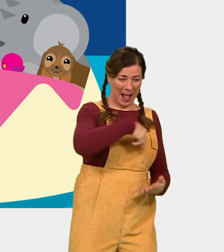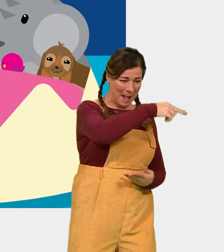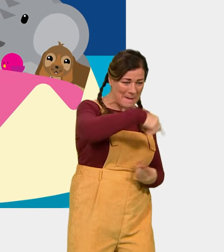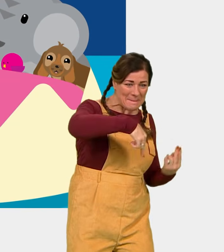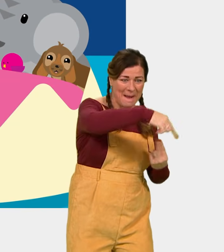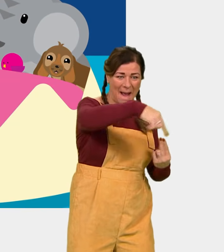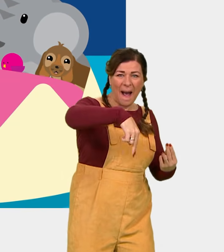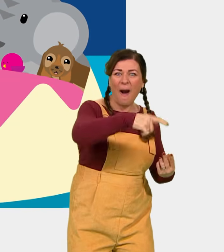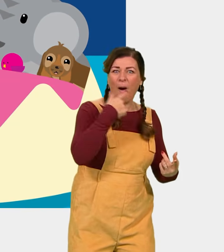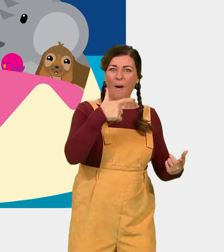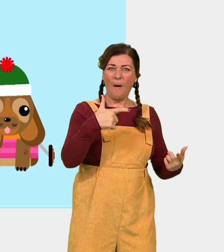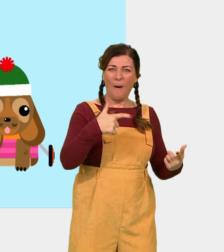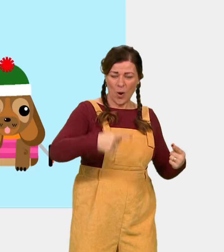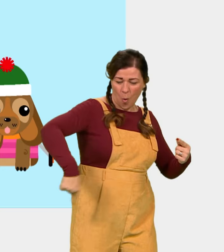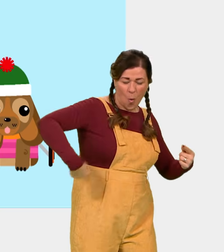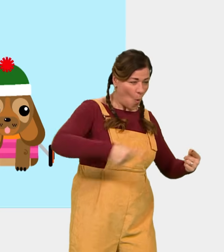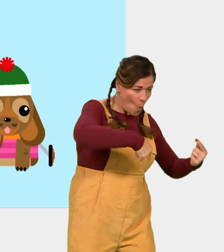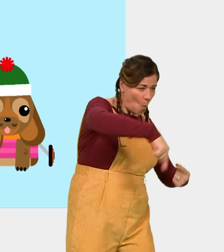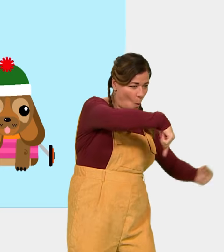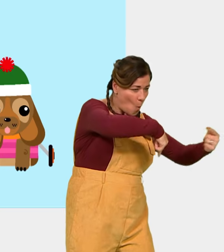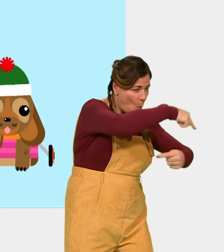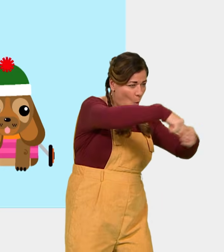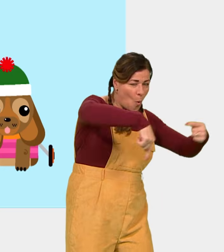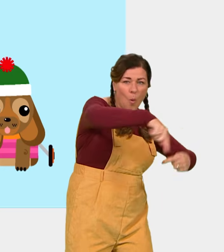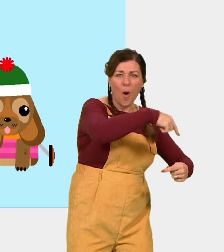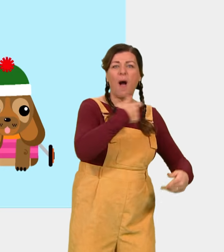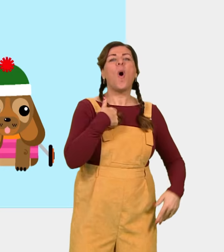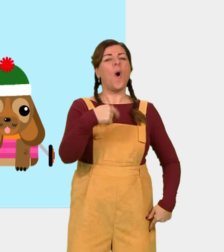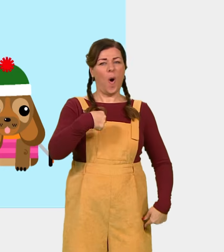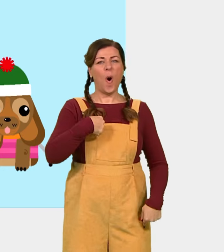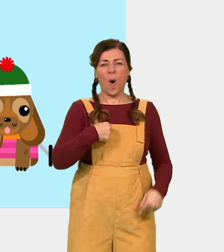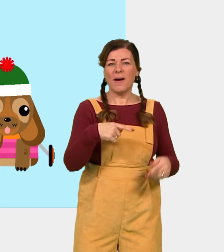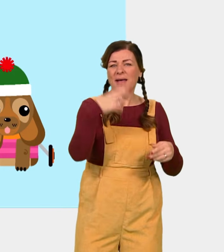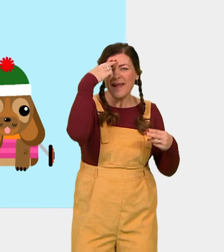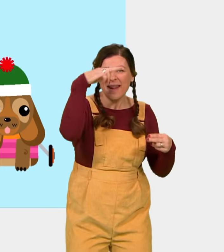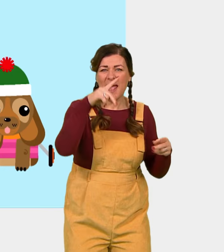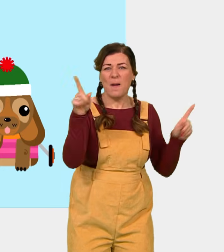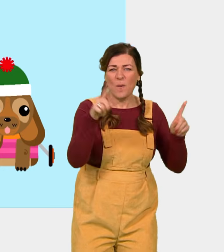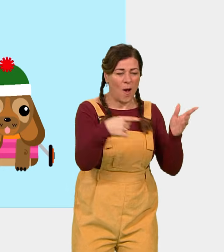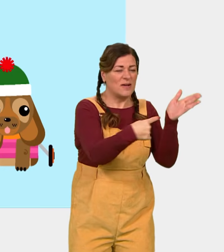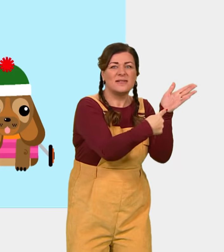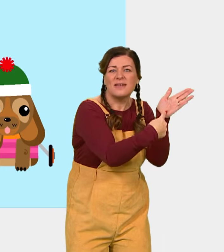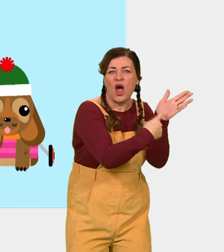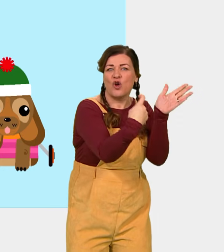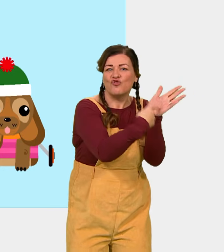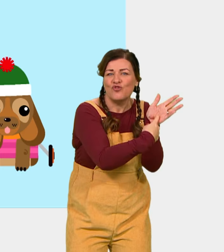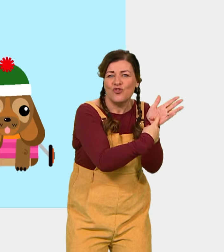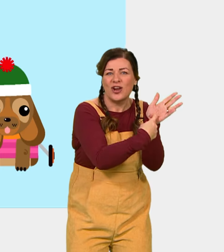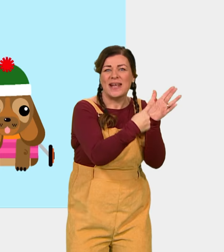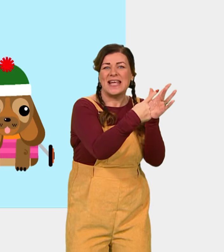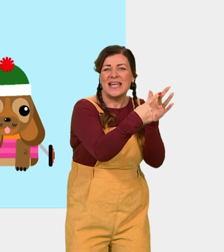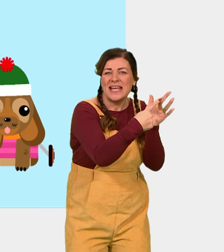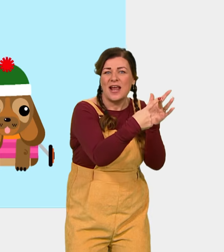wedi cynhyrfu'n lan. Aeth ati'n bwyllog i ffurfio'r llythrennau i gyd. Ty,